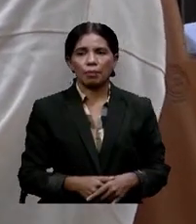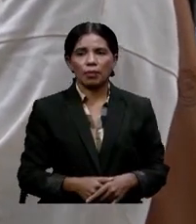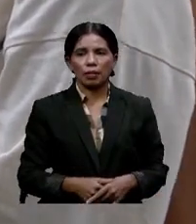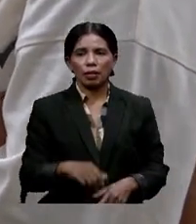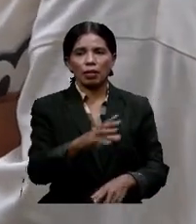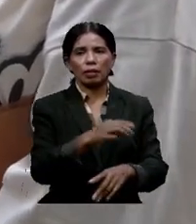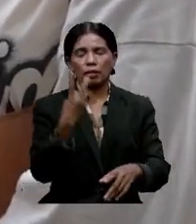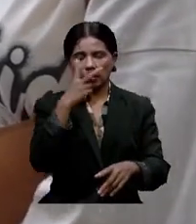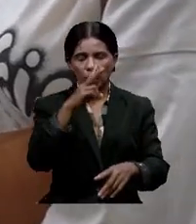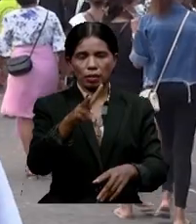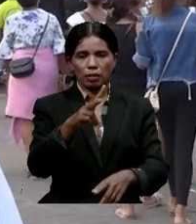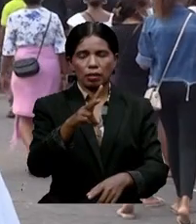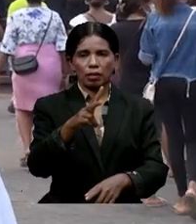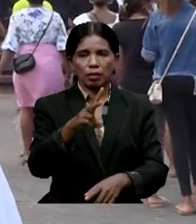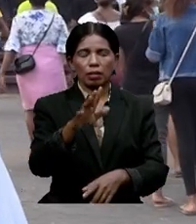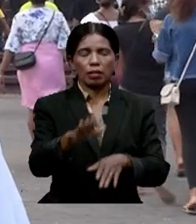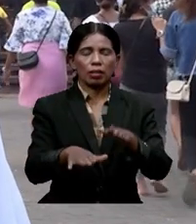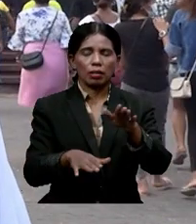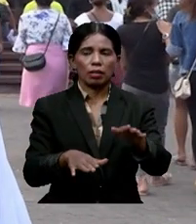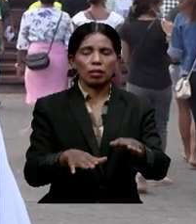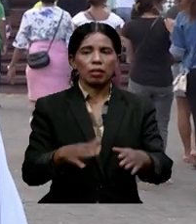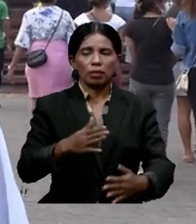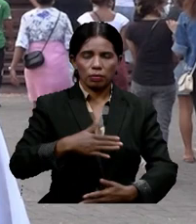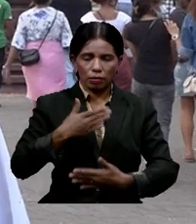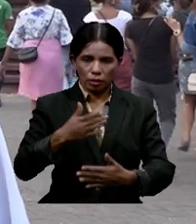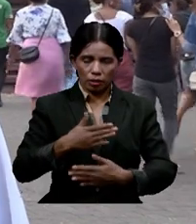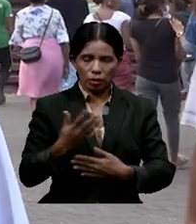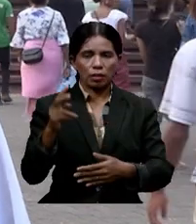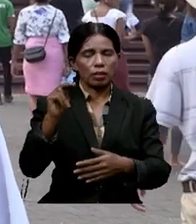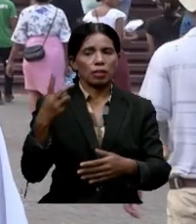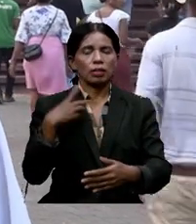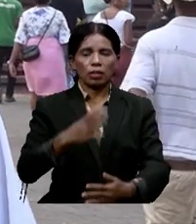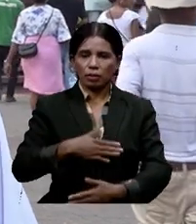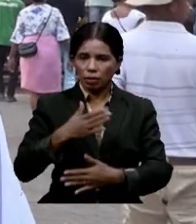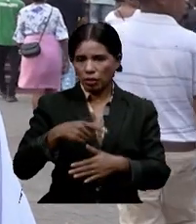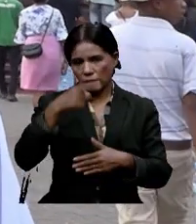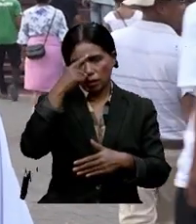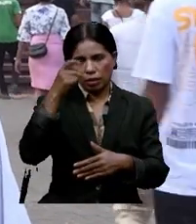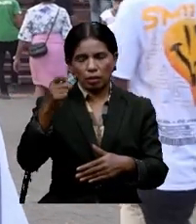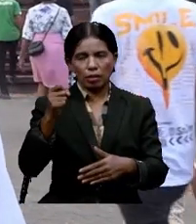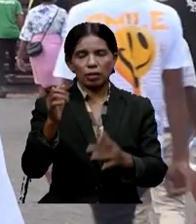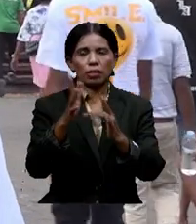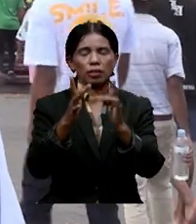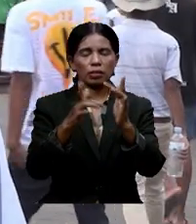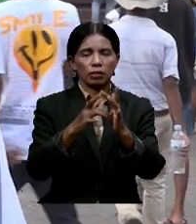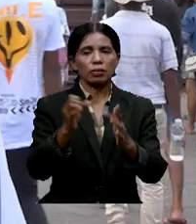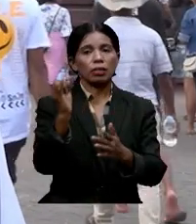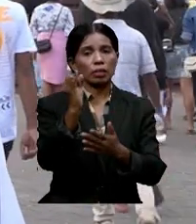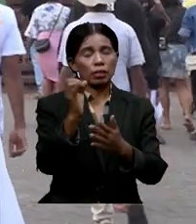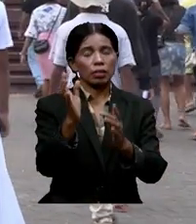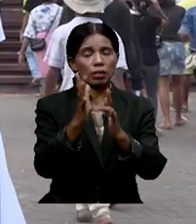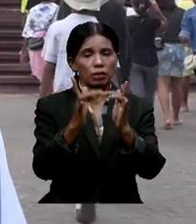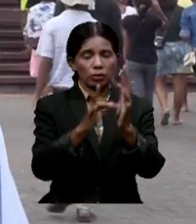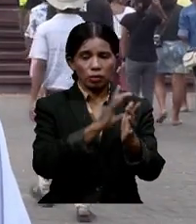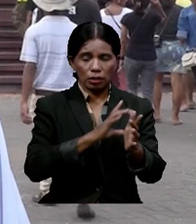ne celebrasaun solok nia ne vita solok tamba Kristu ne mai iha mundu akara ke